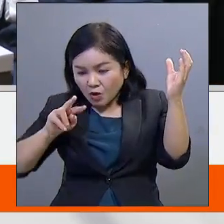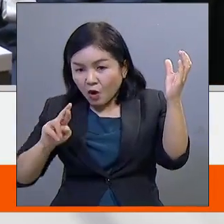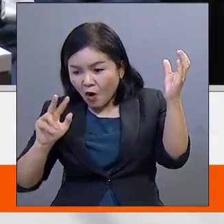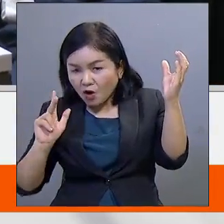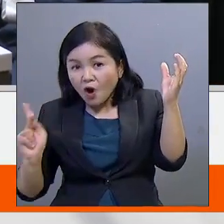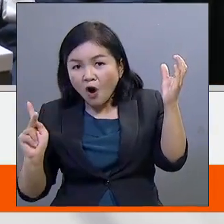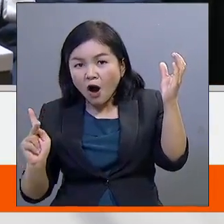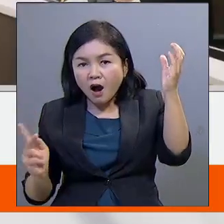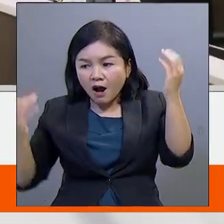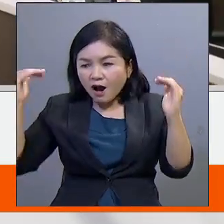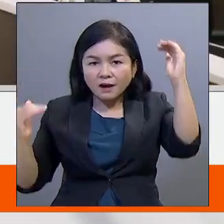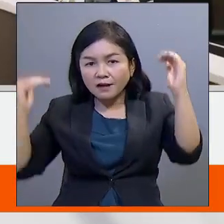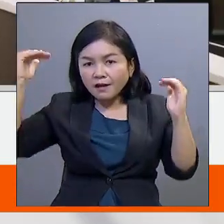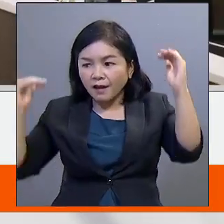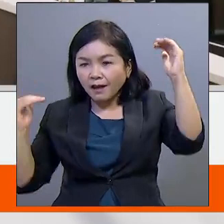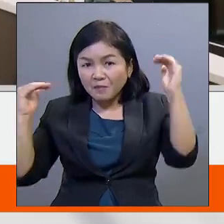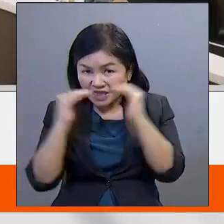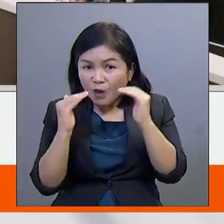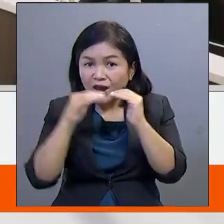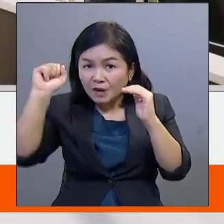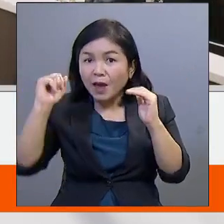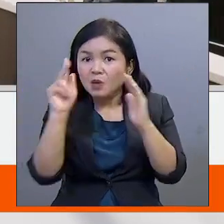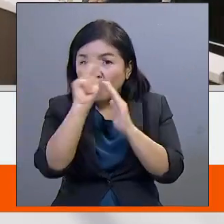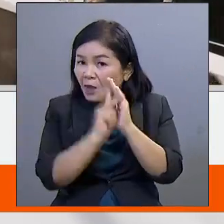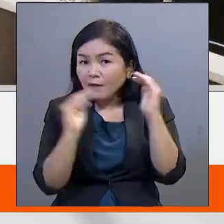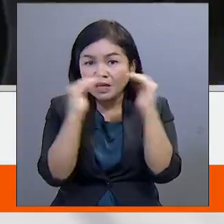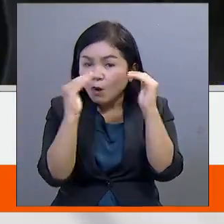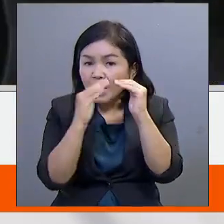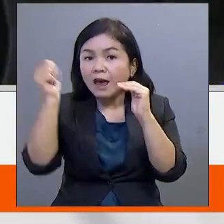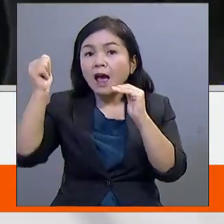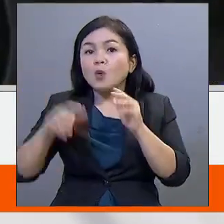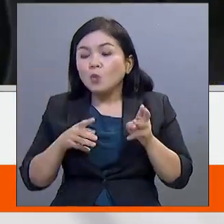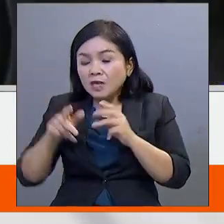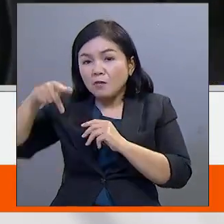F